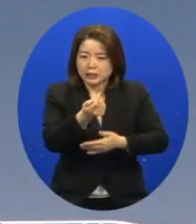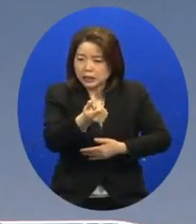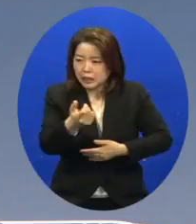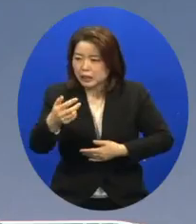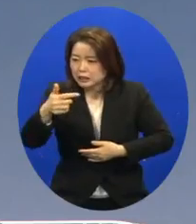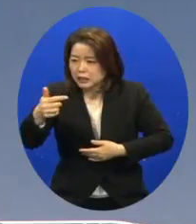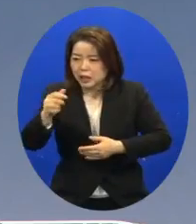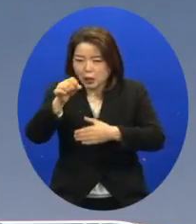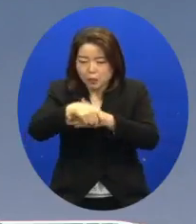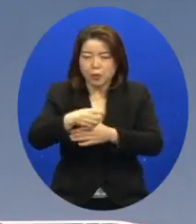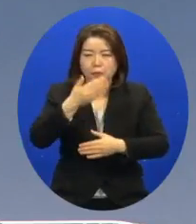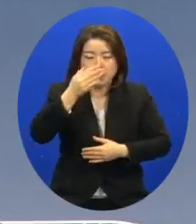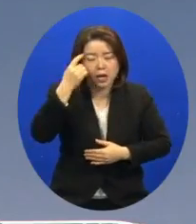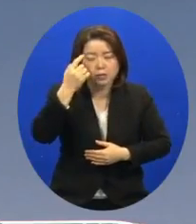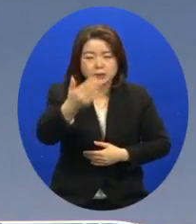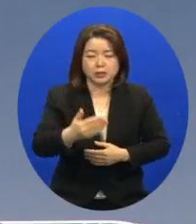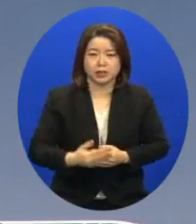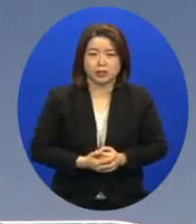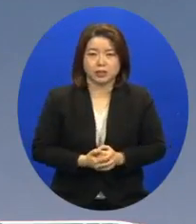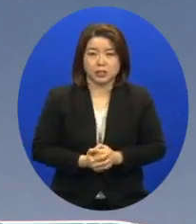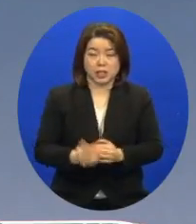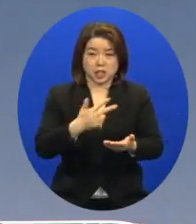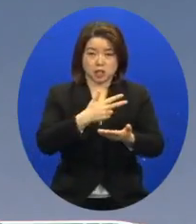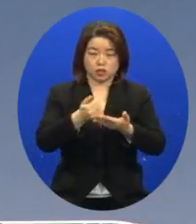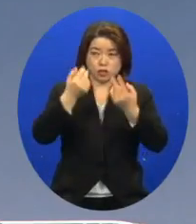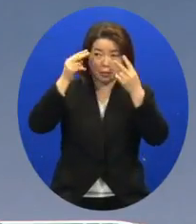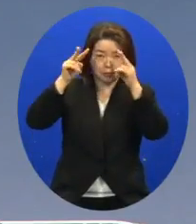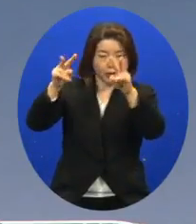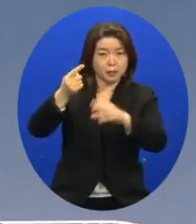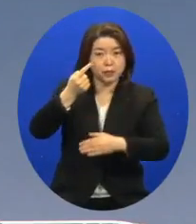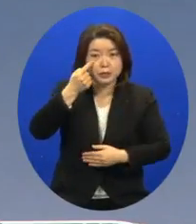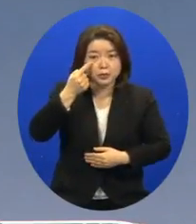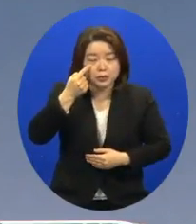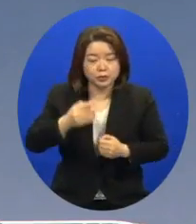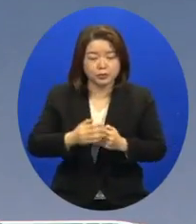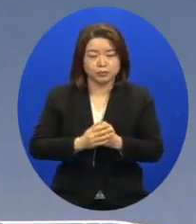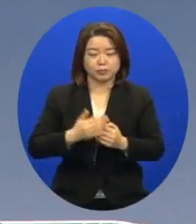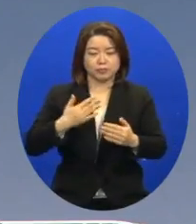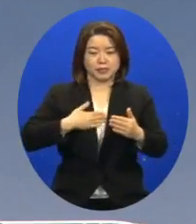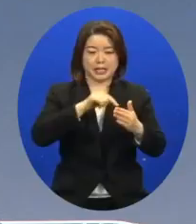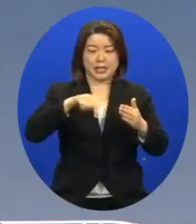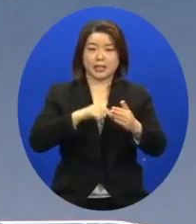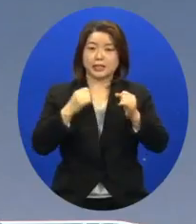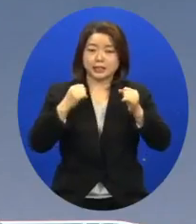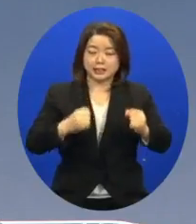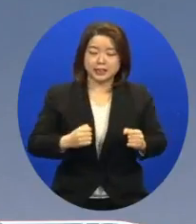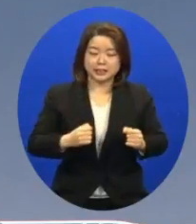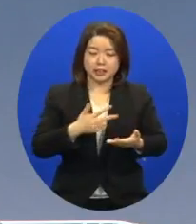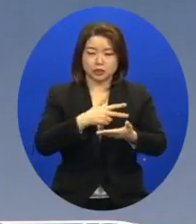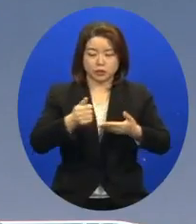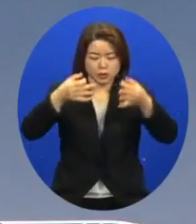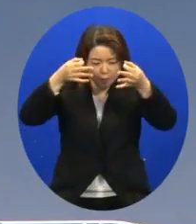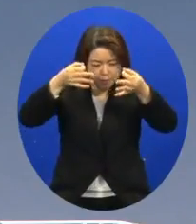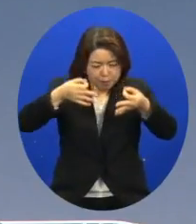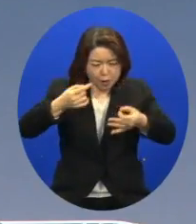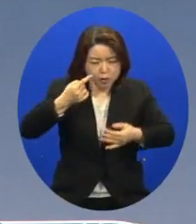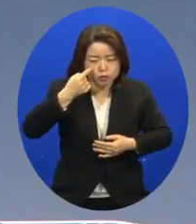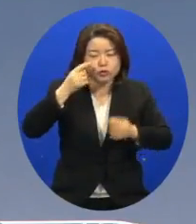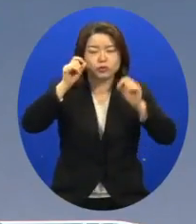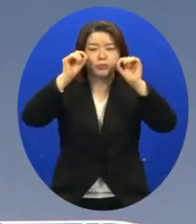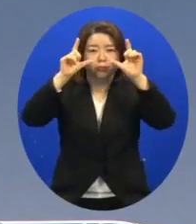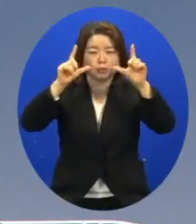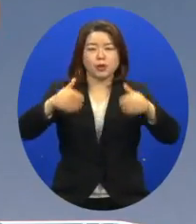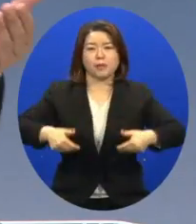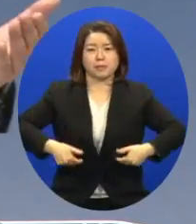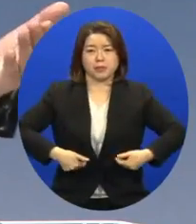것입니다 주님을 바라보는 눈 우리 안에 거하시는 주님을 바라보는 눈이 열려야 한다는 겁니다